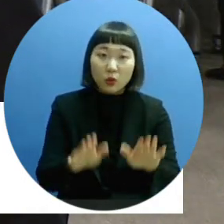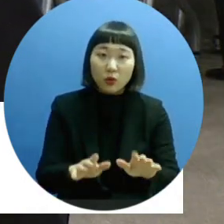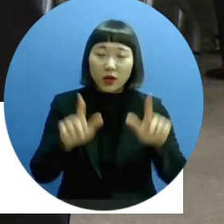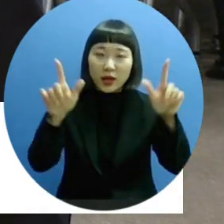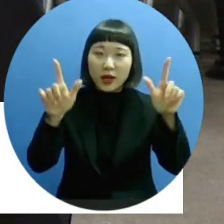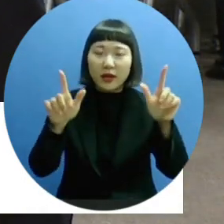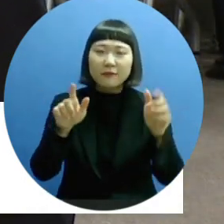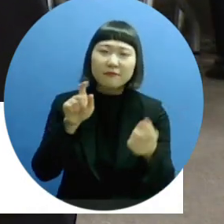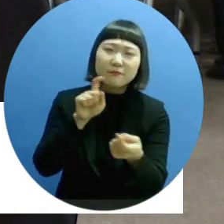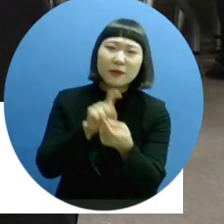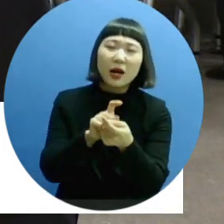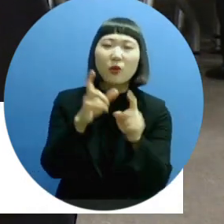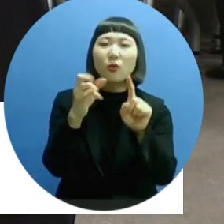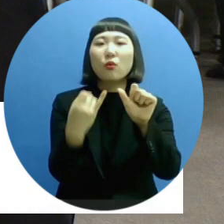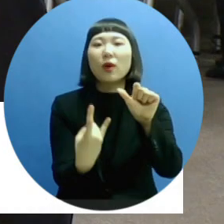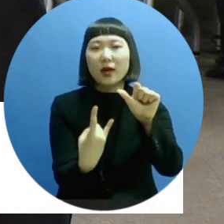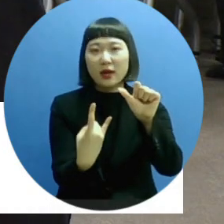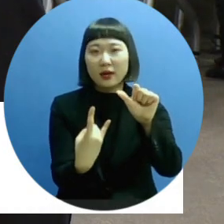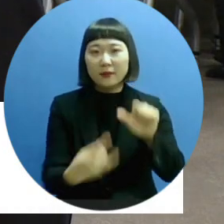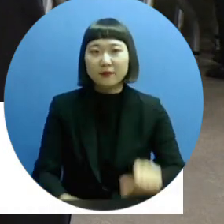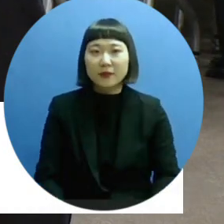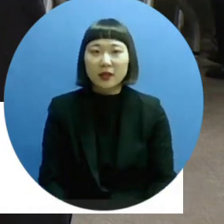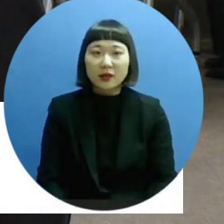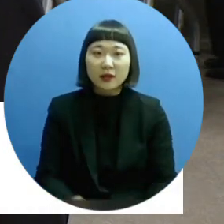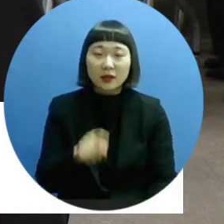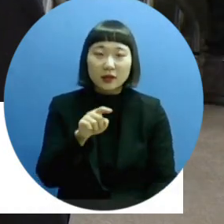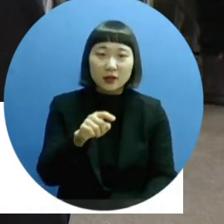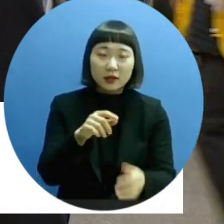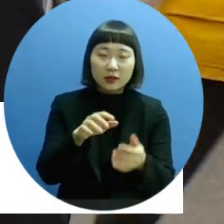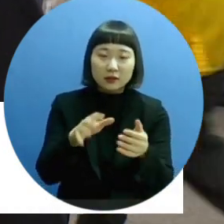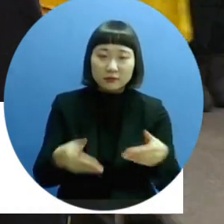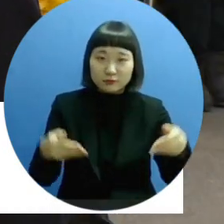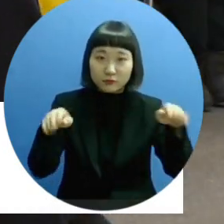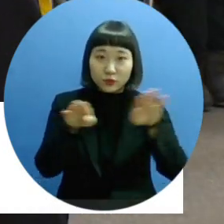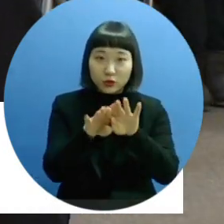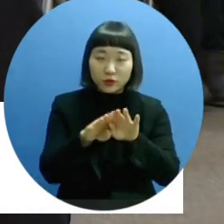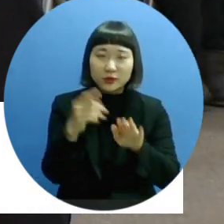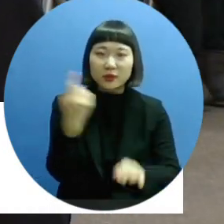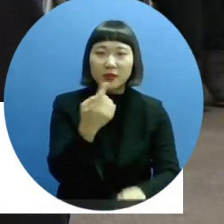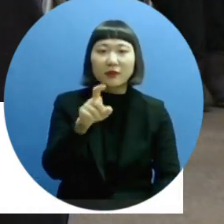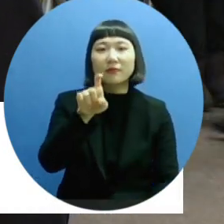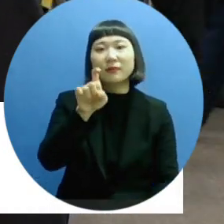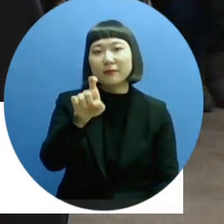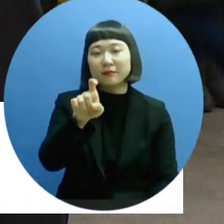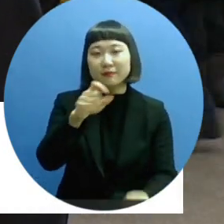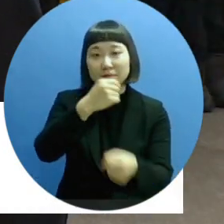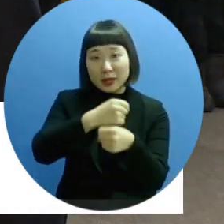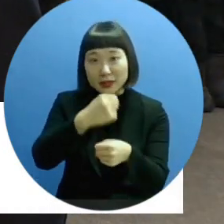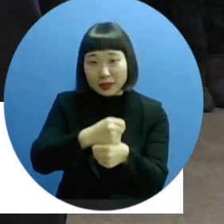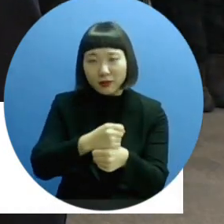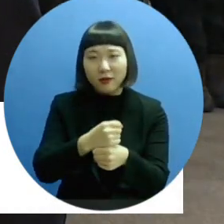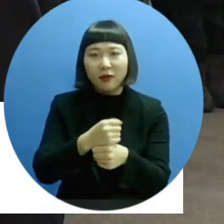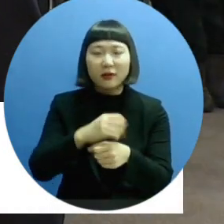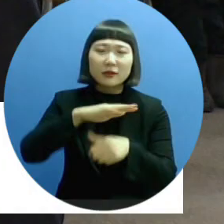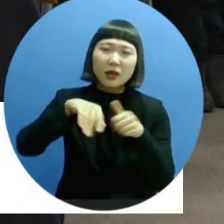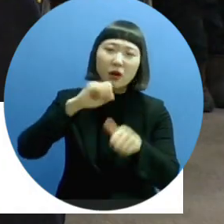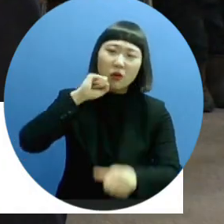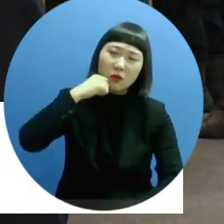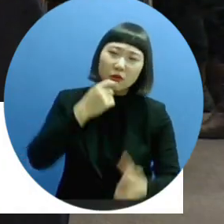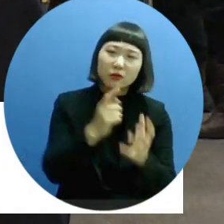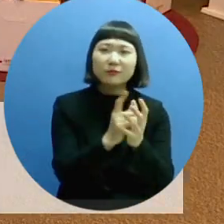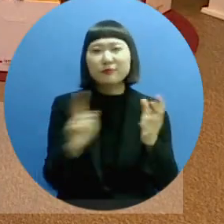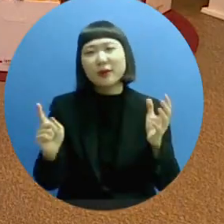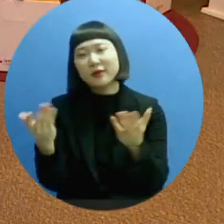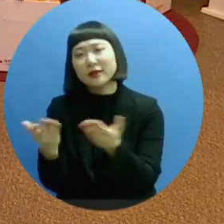5회째를 맞이하고 있고요. 이 키트는 1,010세트를 해서 어려운 취약계층들에게 이렇게 나눠주게